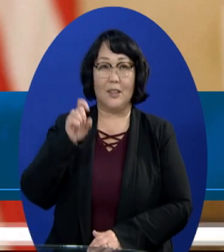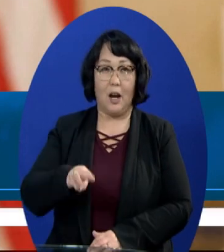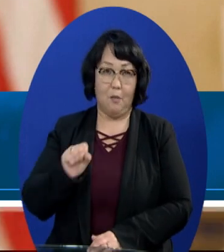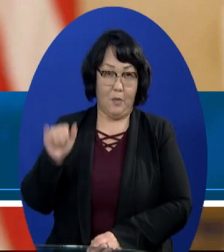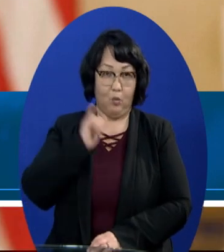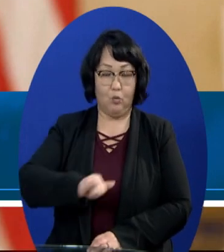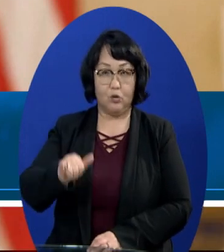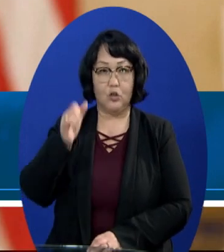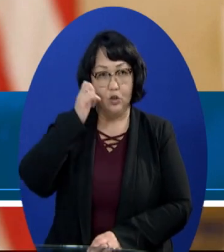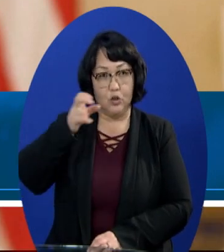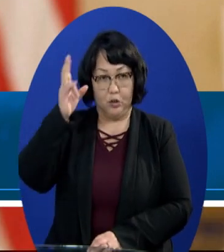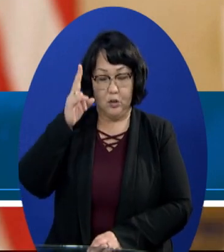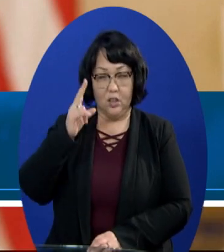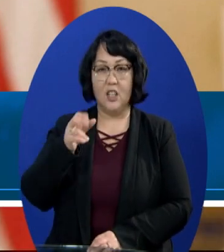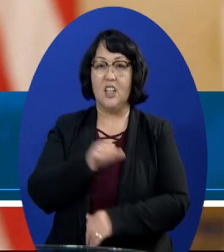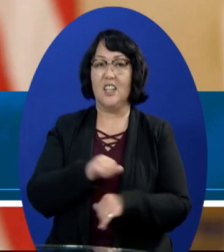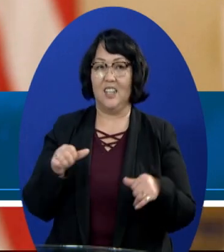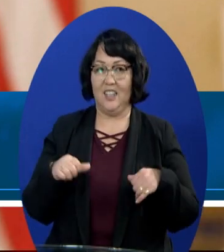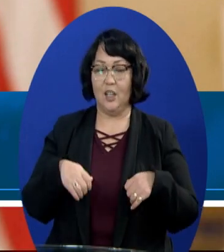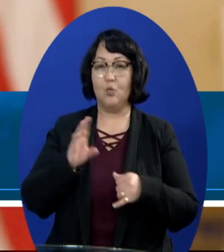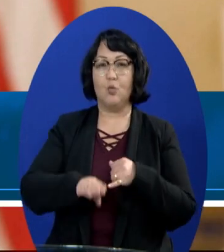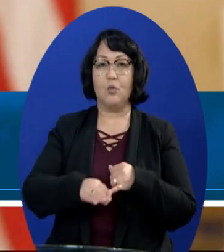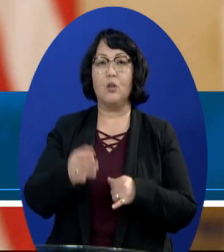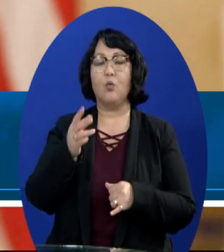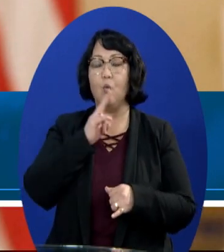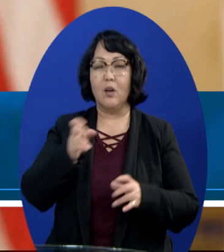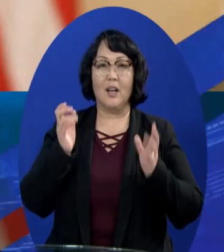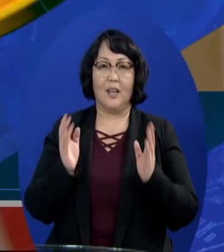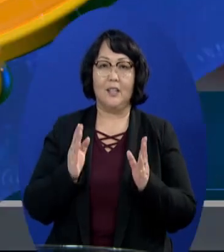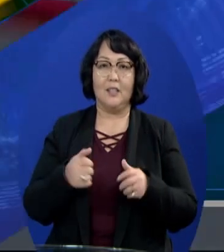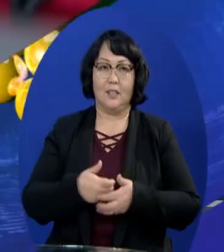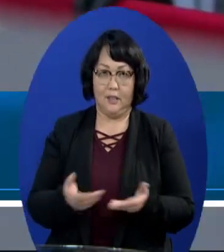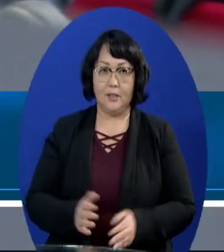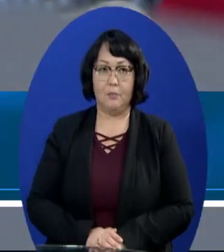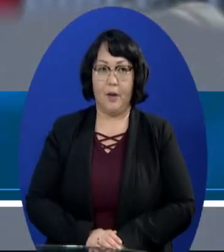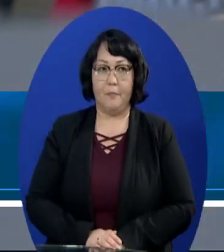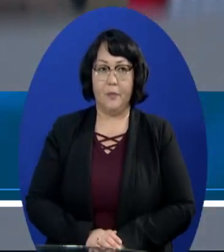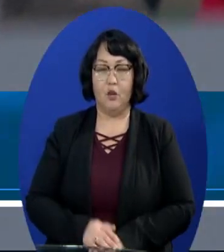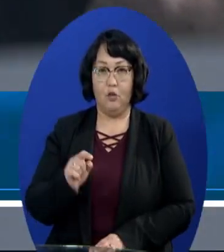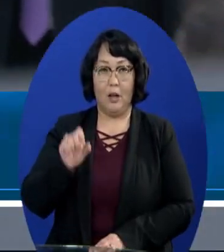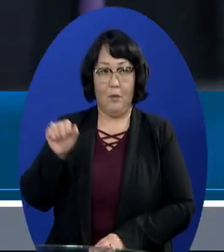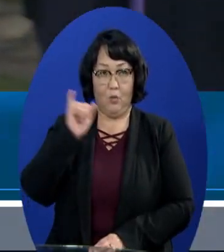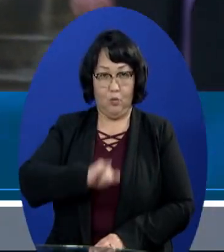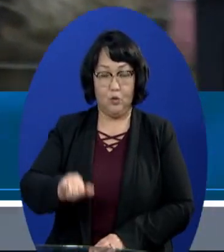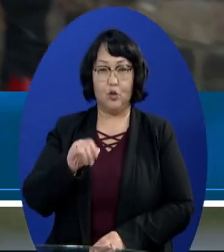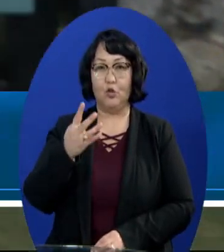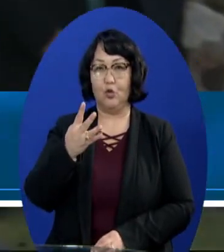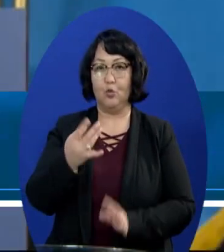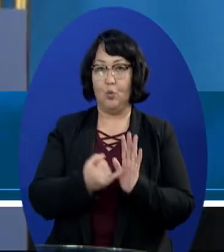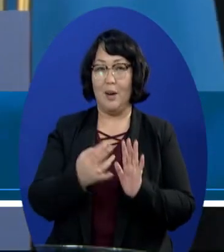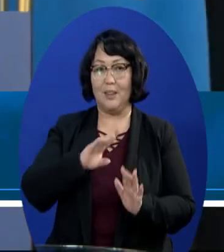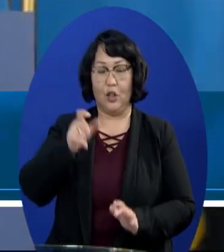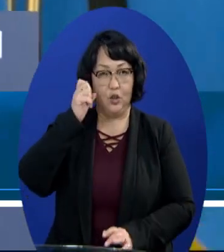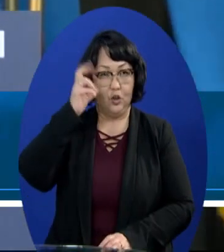Америкийн нэгдсэн улсын төрийн тэргүүний хуваар ард түмэндээ сүүлчийн удаа хандаж мэдэгдэл хийлээ. Өнөөдөр Америкийн нэгдсэн улсын 46 дахь